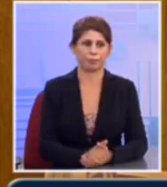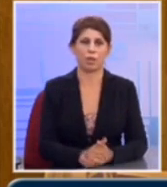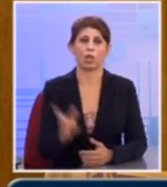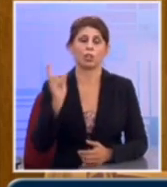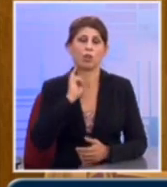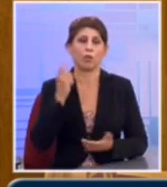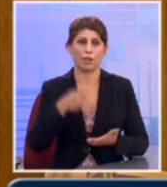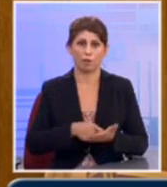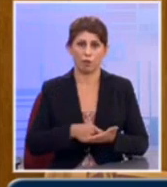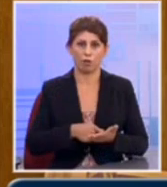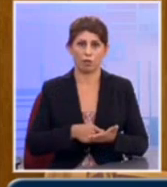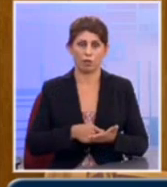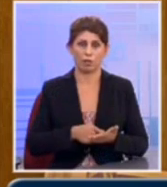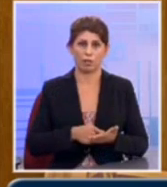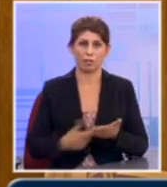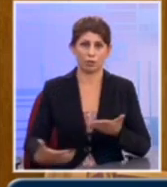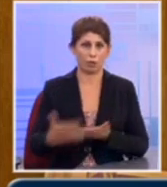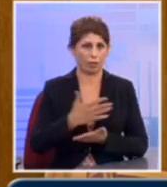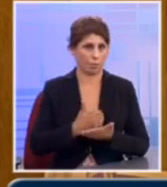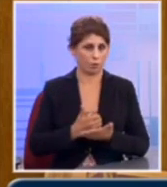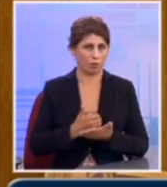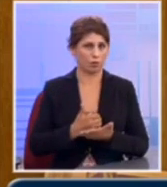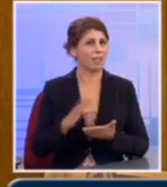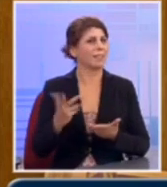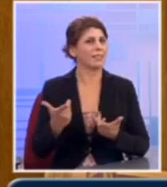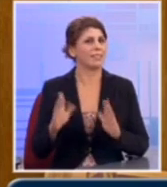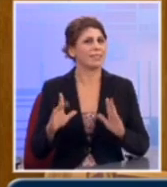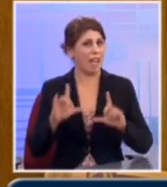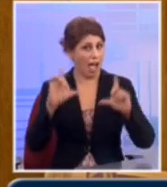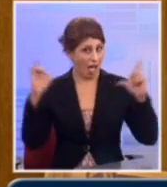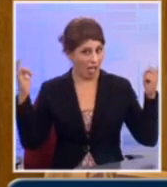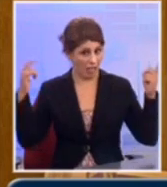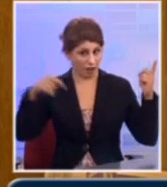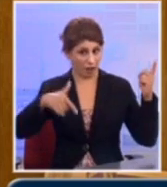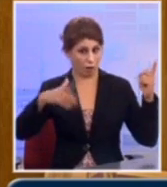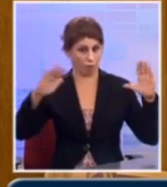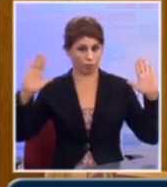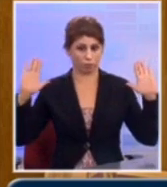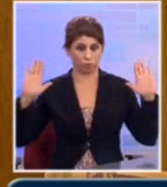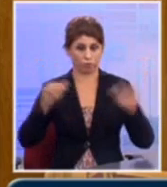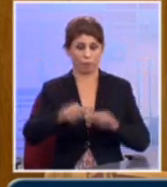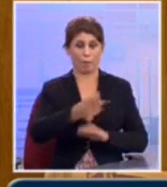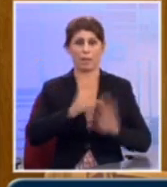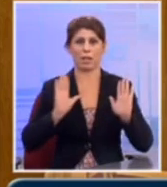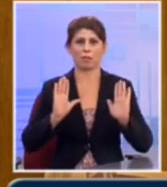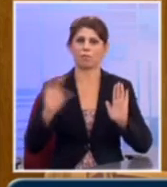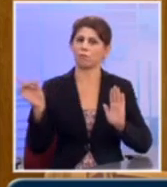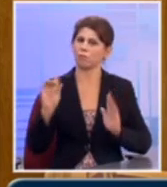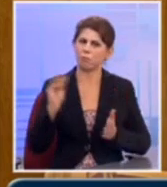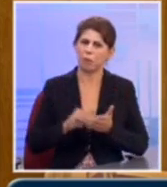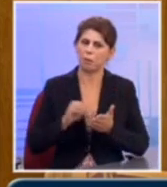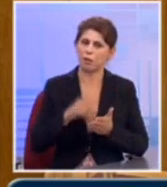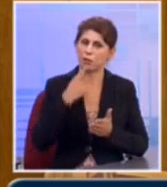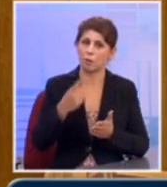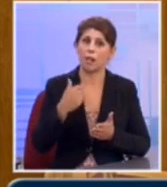κώδικα φορολογίας εισοδήματος γιατί τι είναι τα άγια των αγίων έχω πει ότι επανειλλημένα ότι δεν